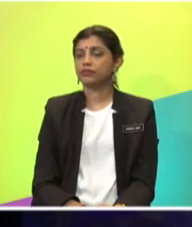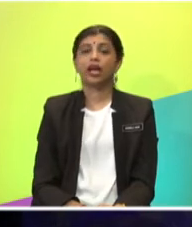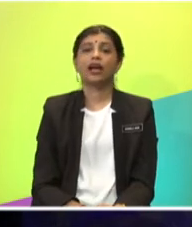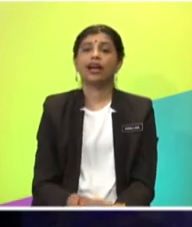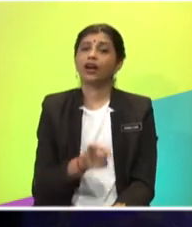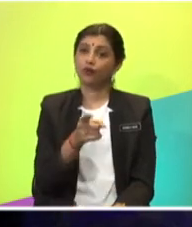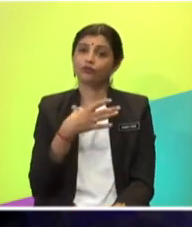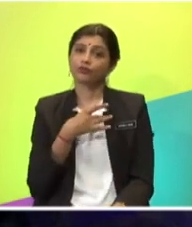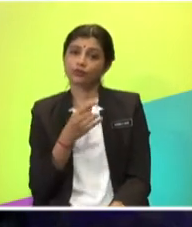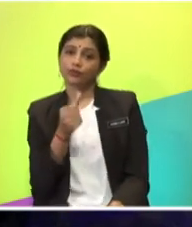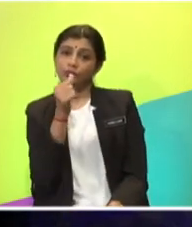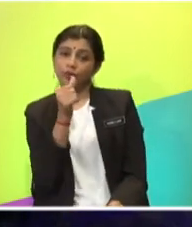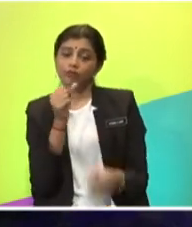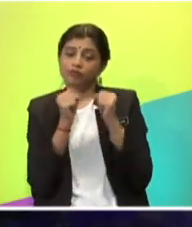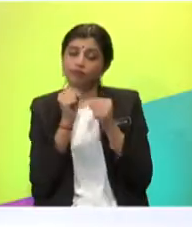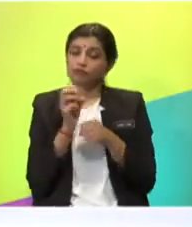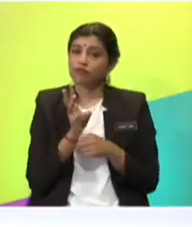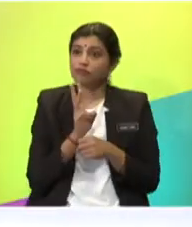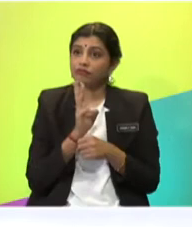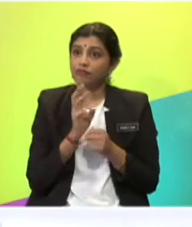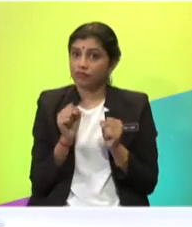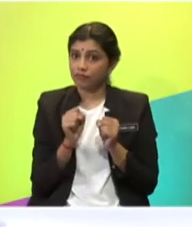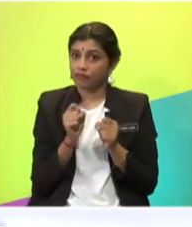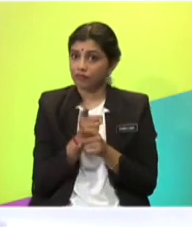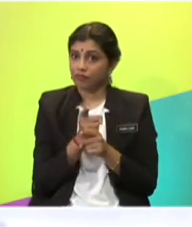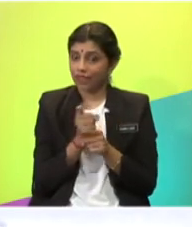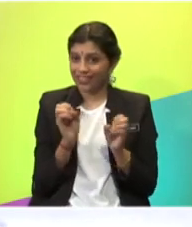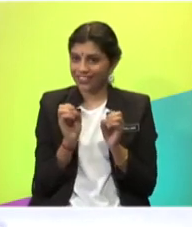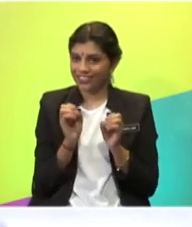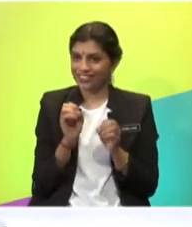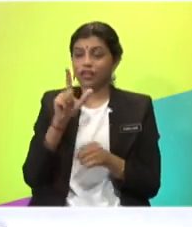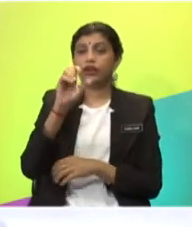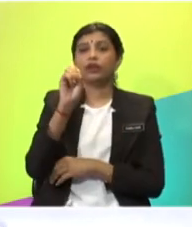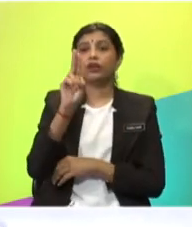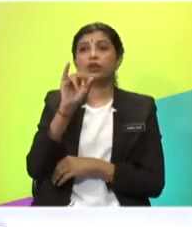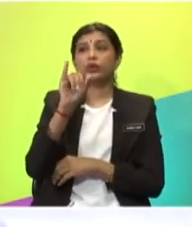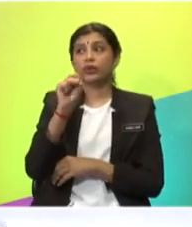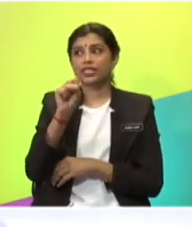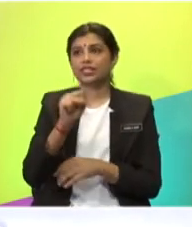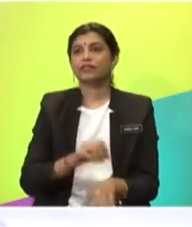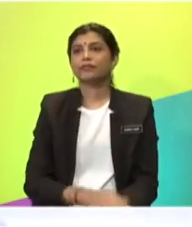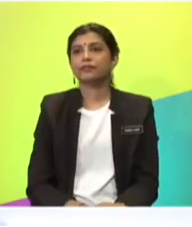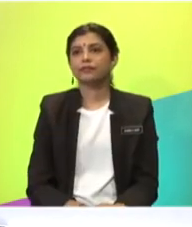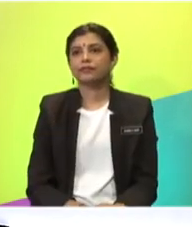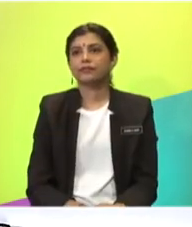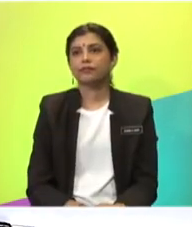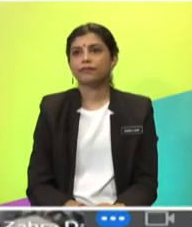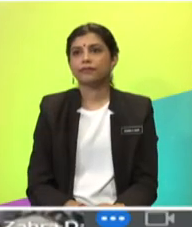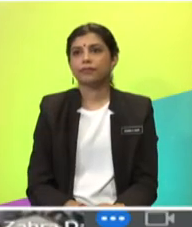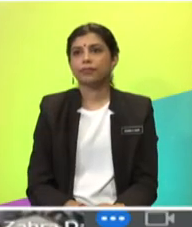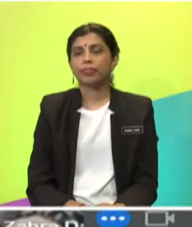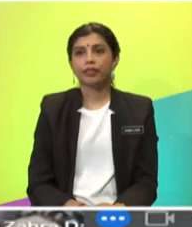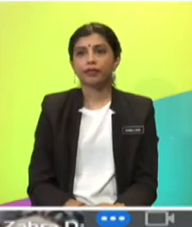sejuk kan. Okey, Luis. Luis pilih apa, Luis? Baik, Luis, silakan Luis. Saya nak